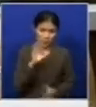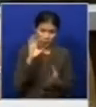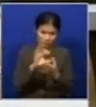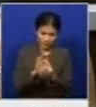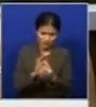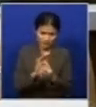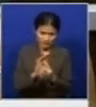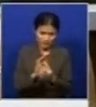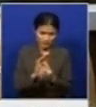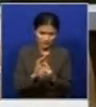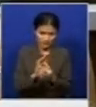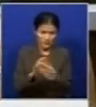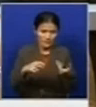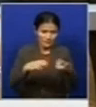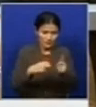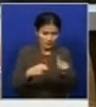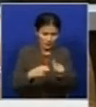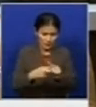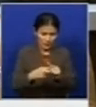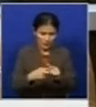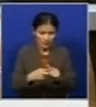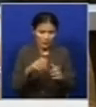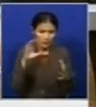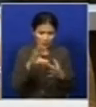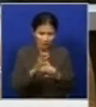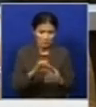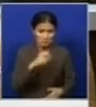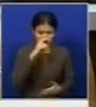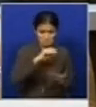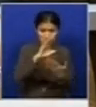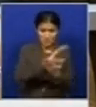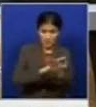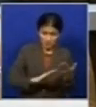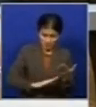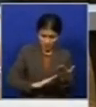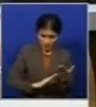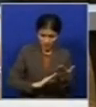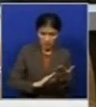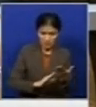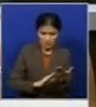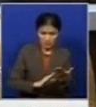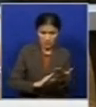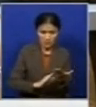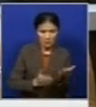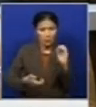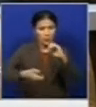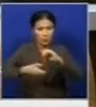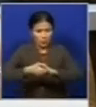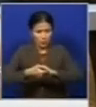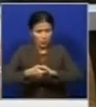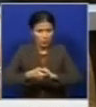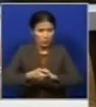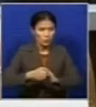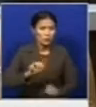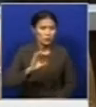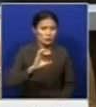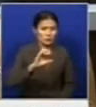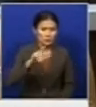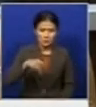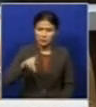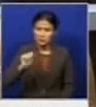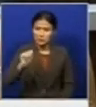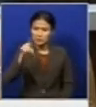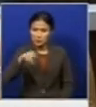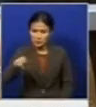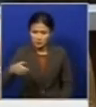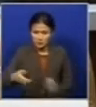จะเข้าร่วม CPTPP ความตกลงที่ครอบคลุมและก้าวหน้าหุ้นส่วนเศรษฐกิ